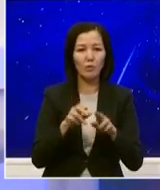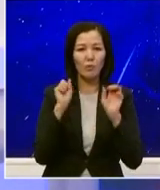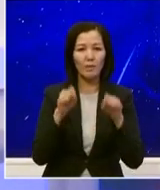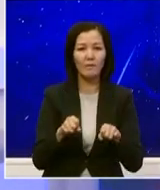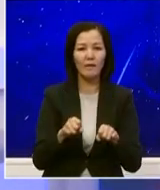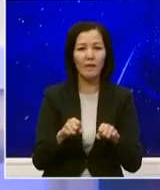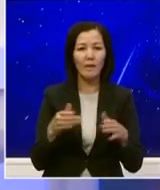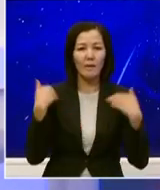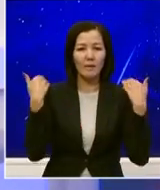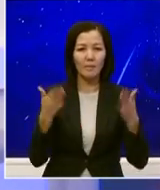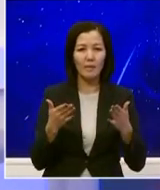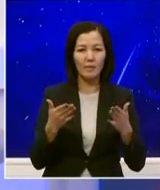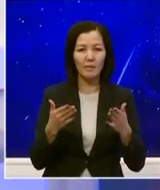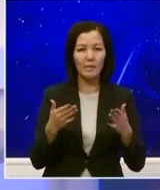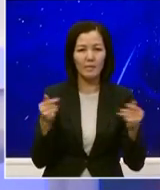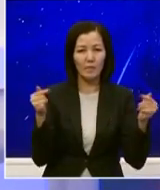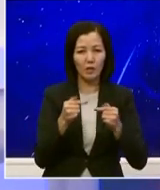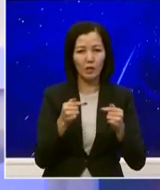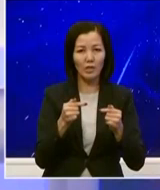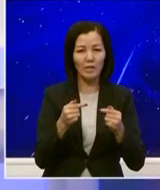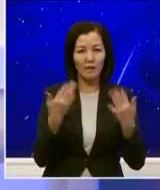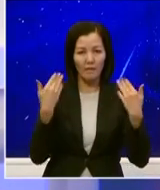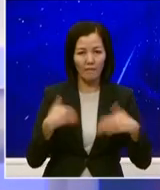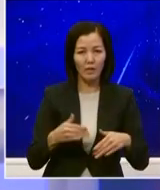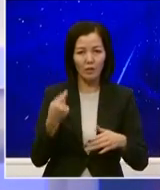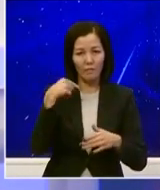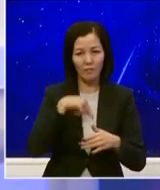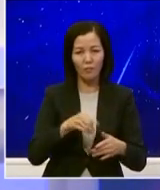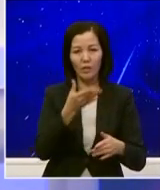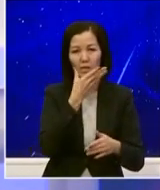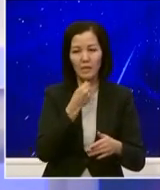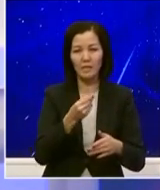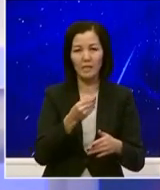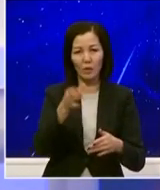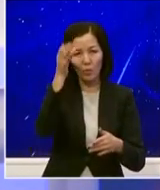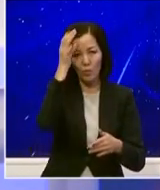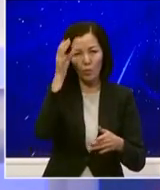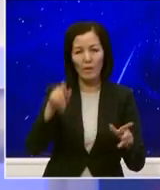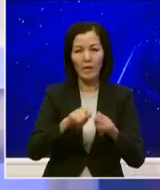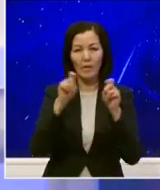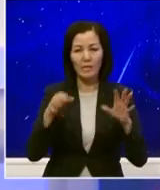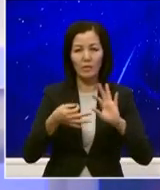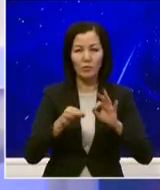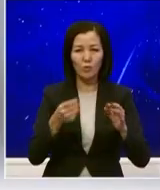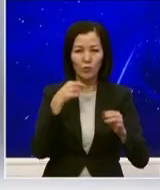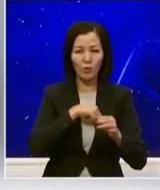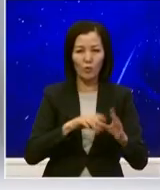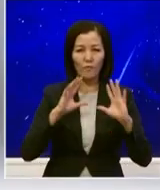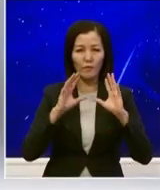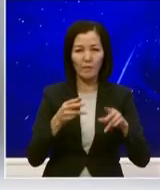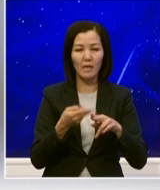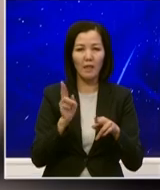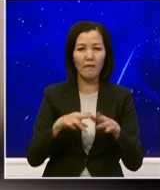который позволяет продемонстрировать сочетание не только внешней, но и внутренней красоты. Ум – раскрыть тонкий духовный мир. Главная